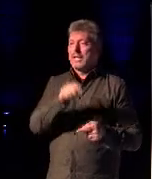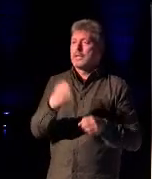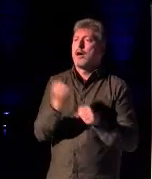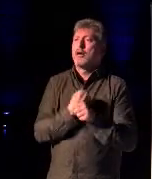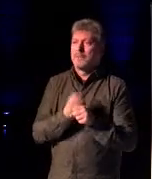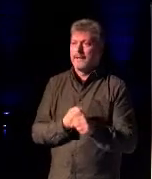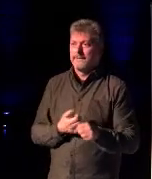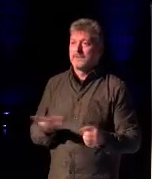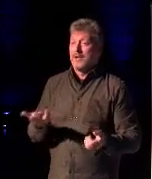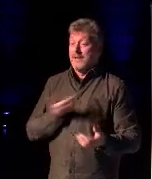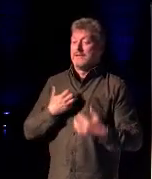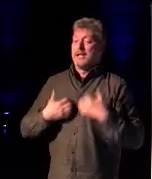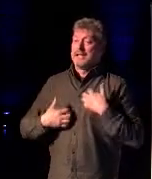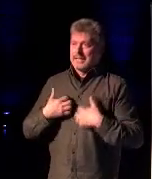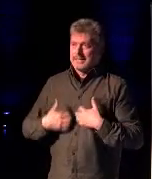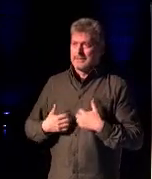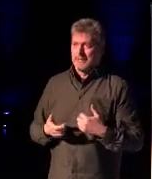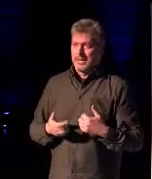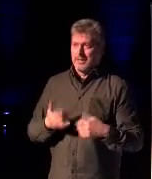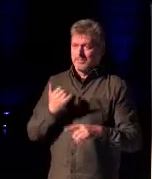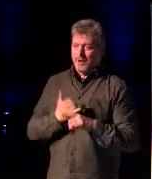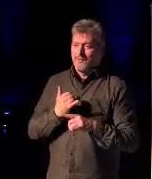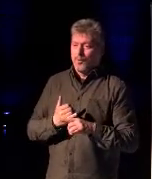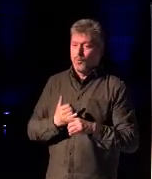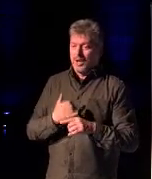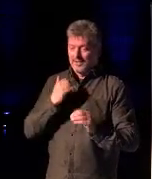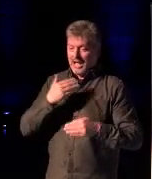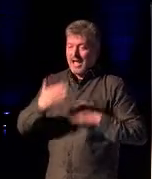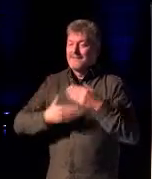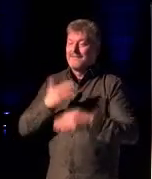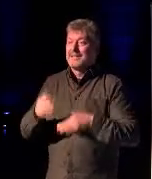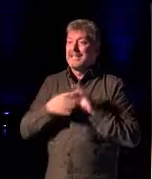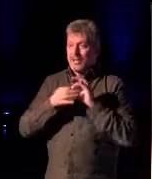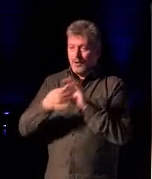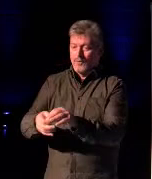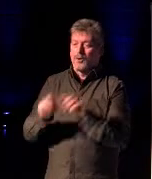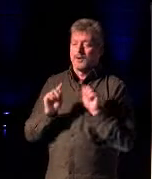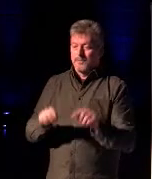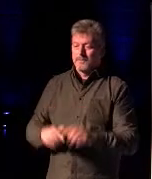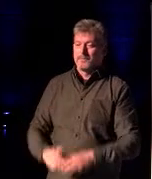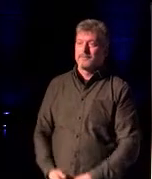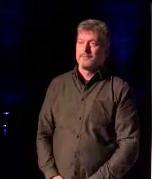jeg veldig spent på om hvordan det skal bli videreført.